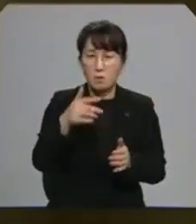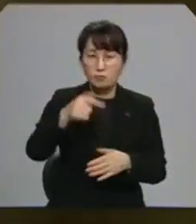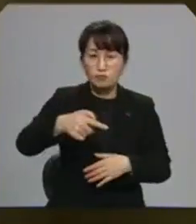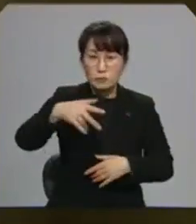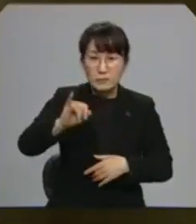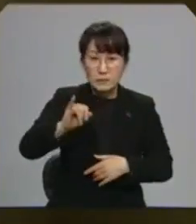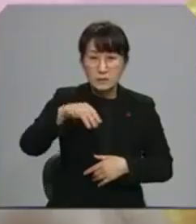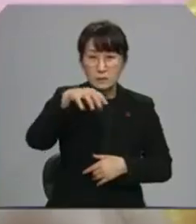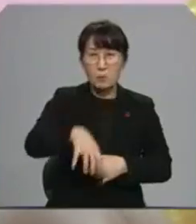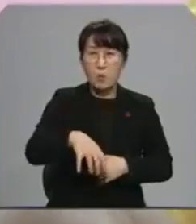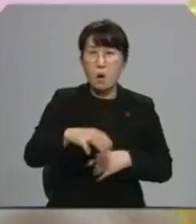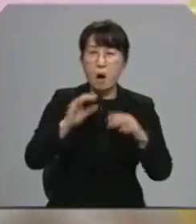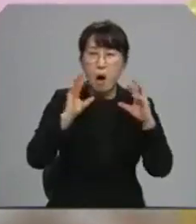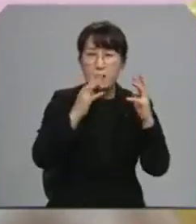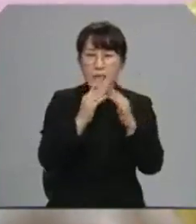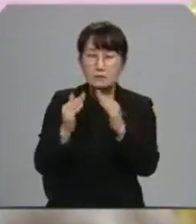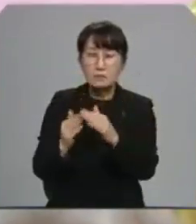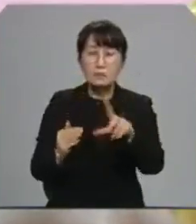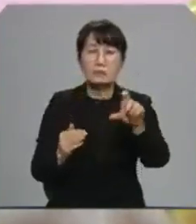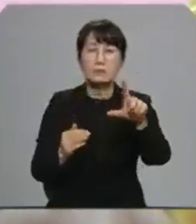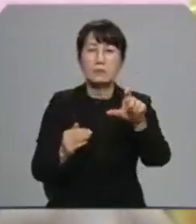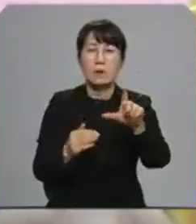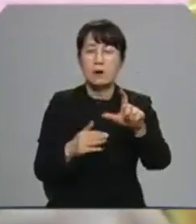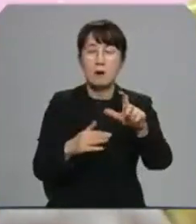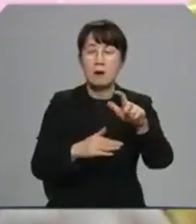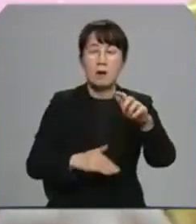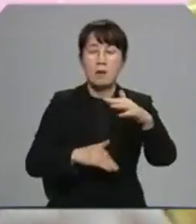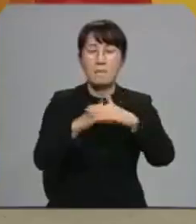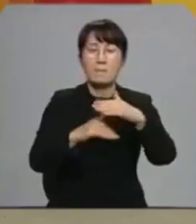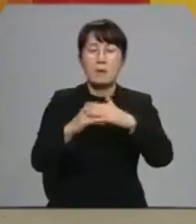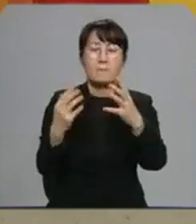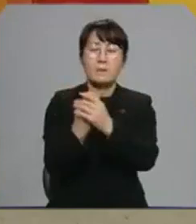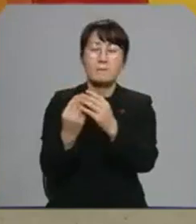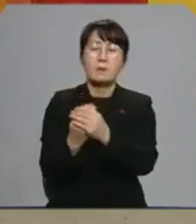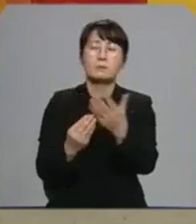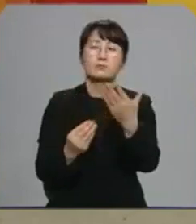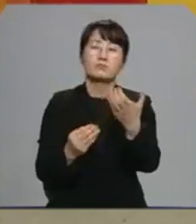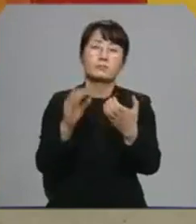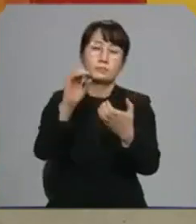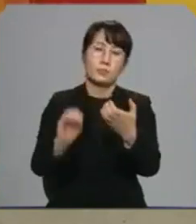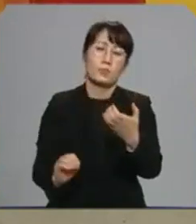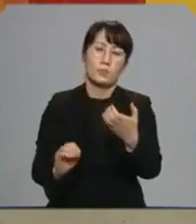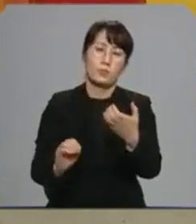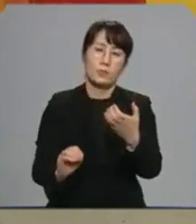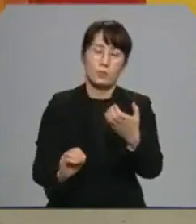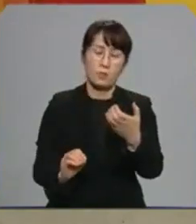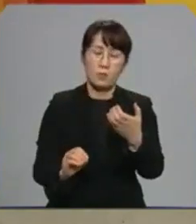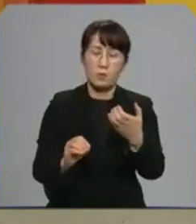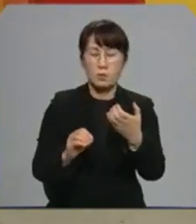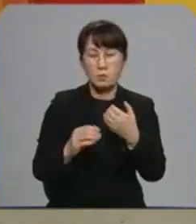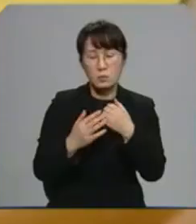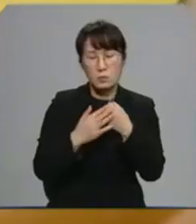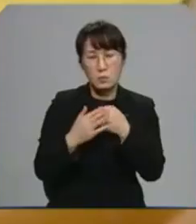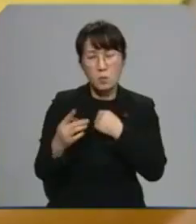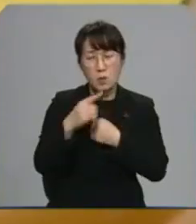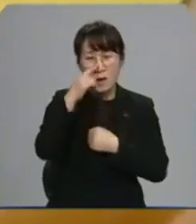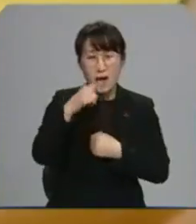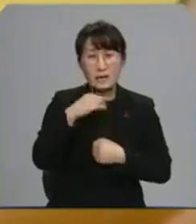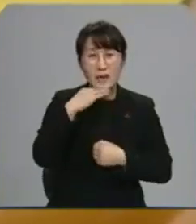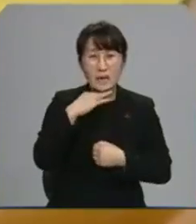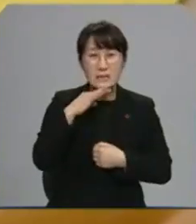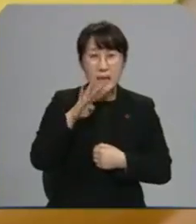어린이집 15곳의 정원 충족률은 90%를 넘는 상황. 특히 만 4살 이상 유아를 받는